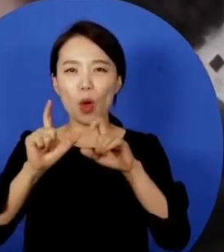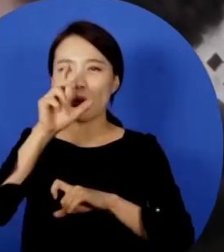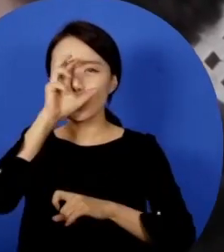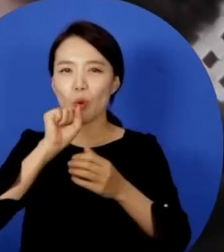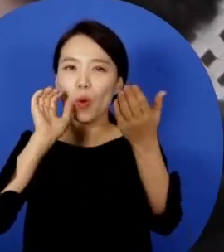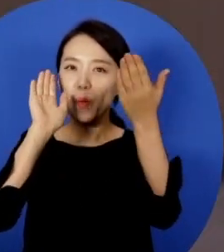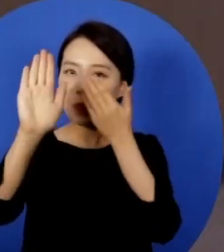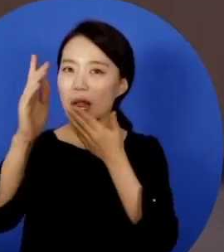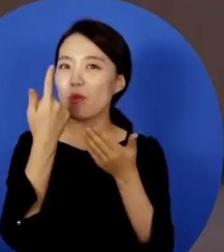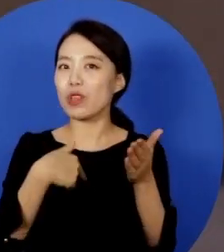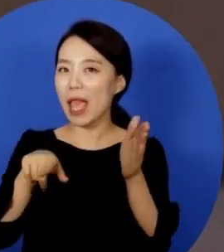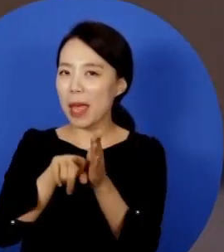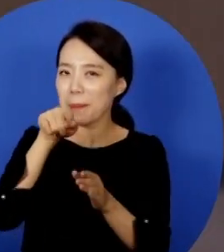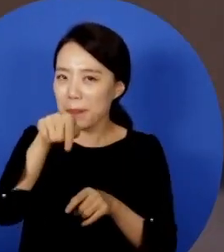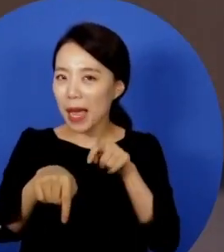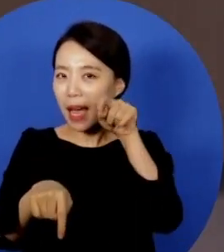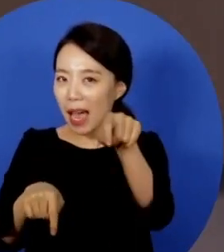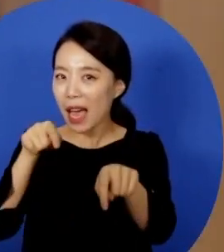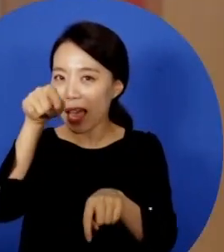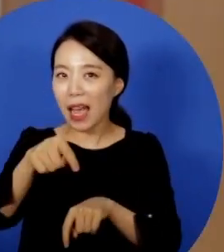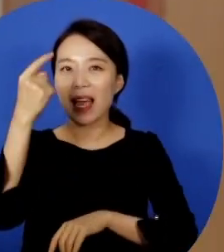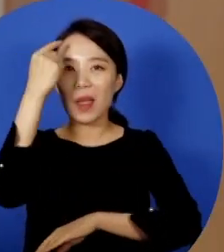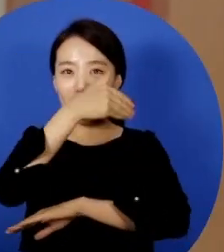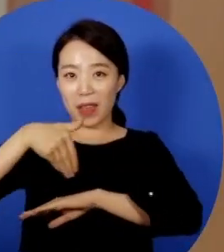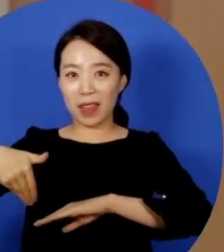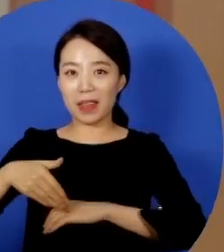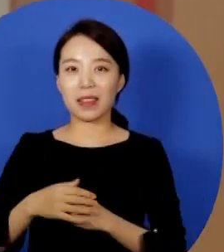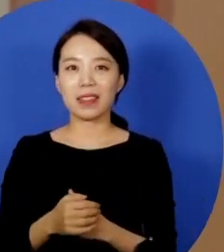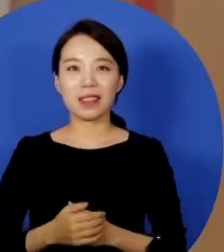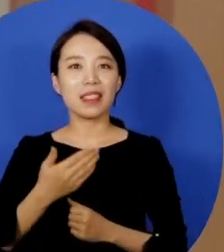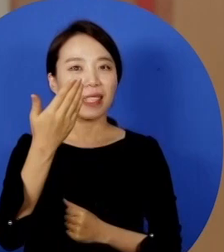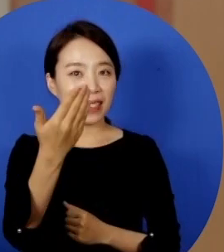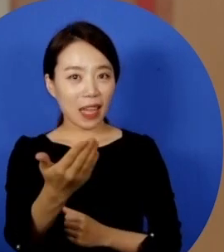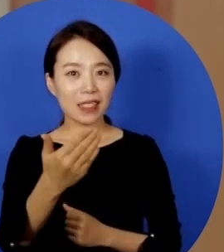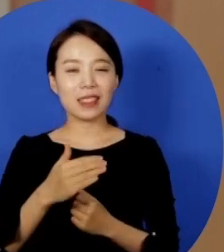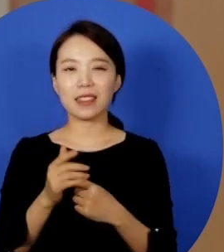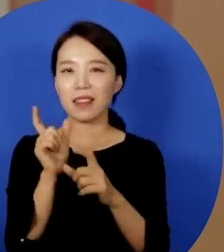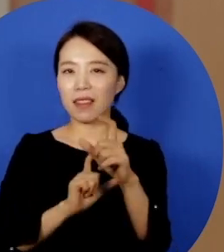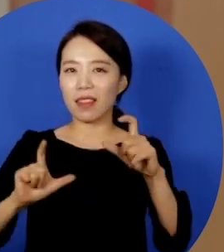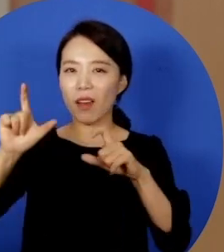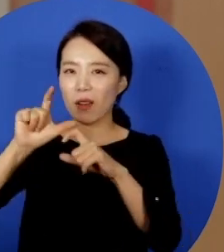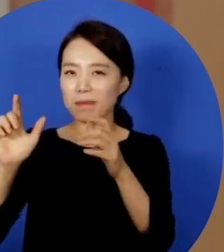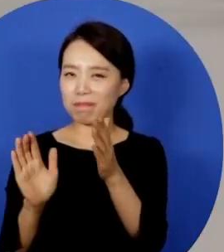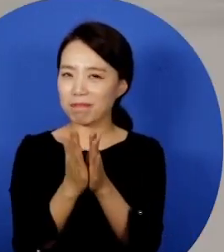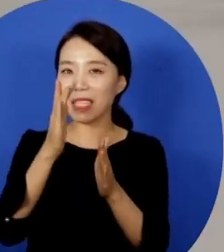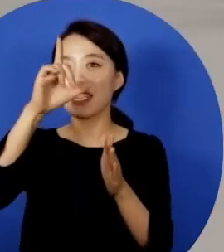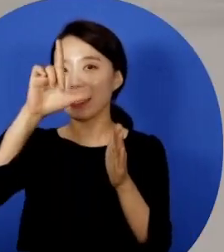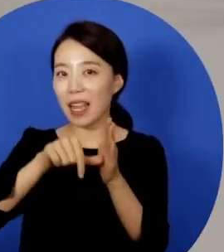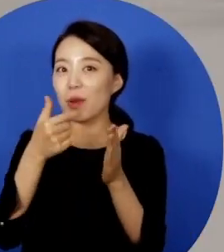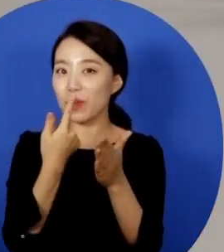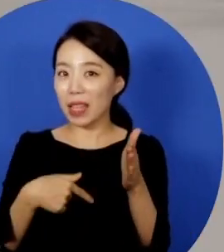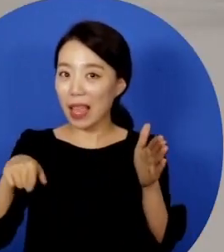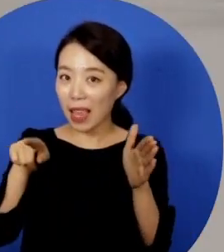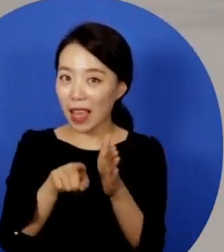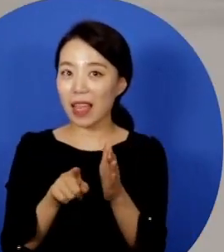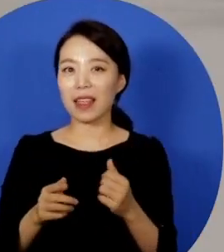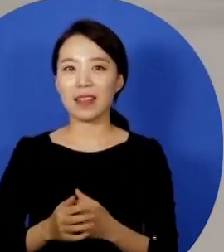밝은 미래를 향해 앞으로 나아갈 것입니다. 당신이 더욱 찬란히 빛나는 순간을